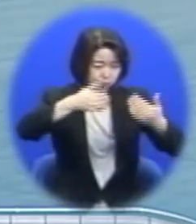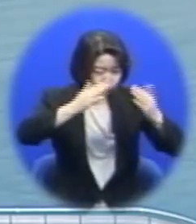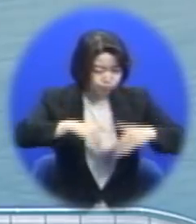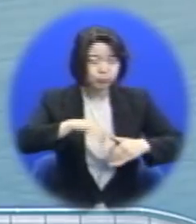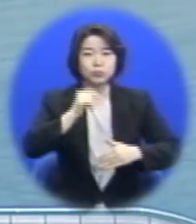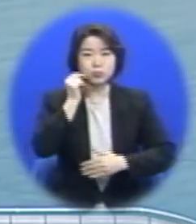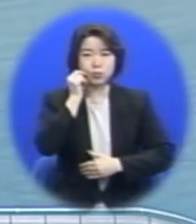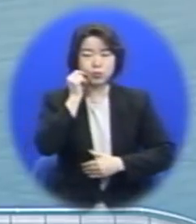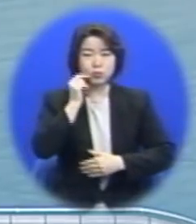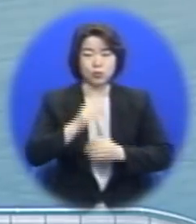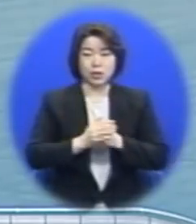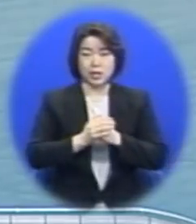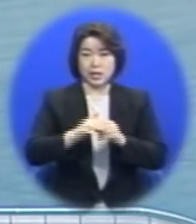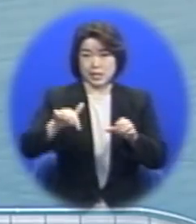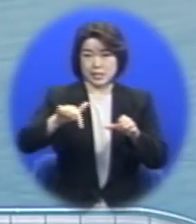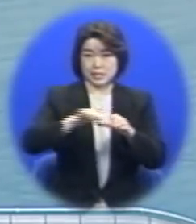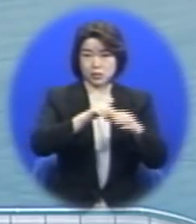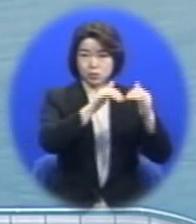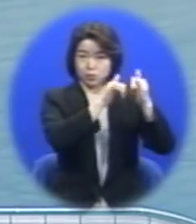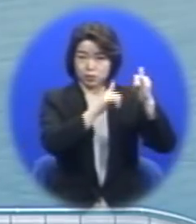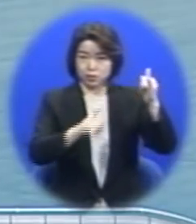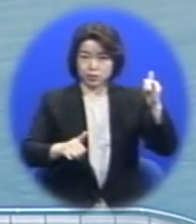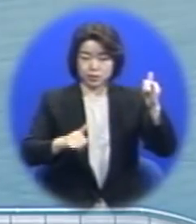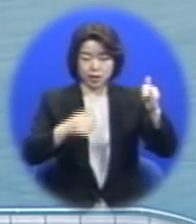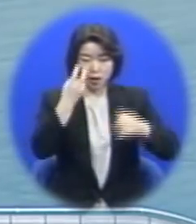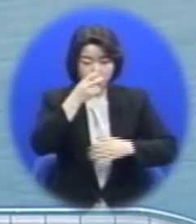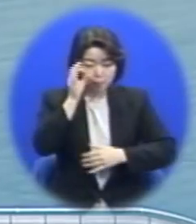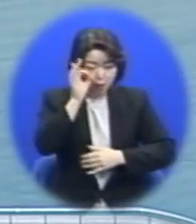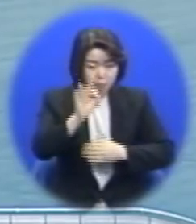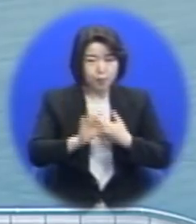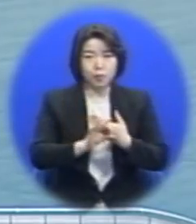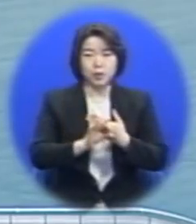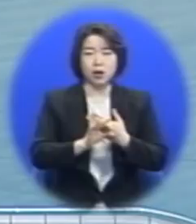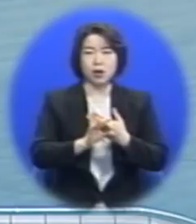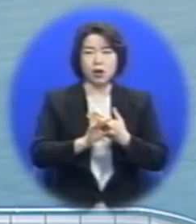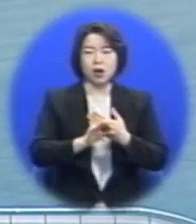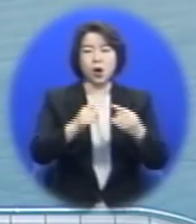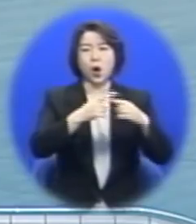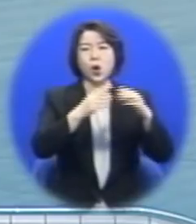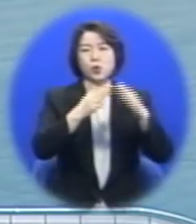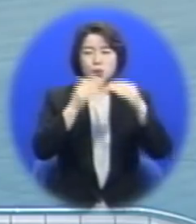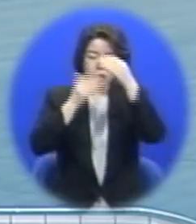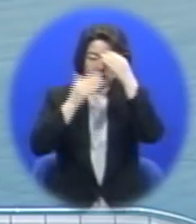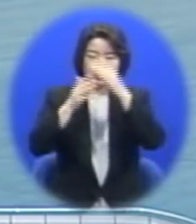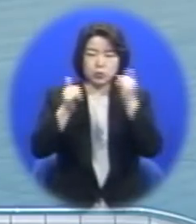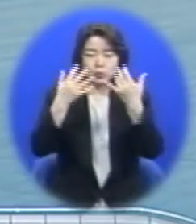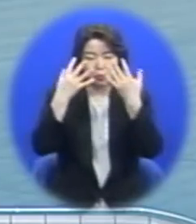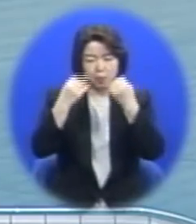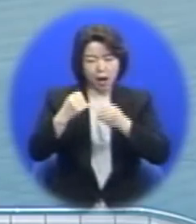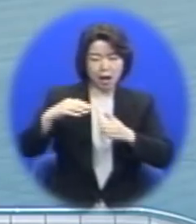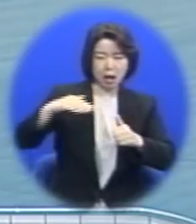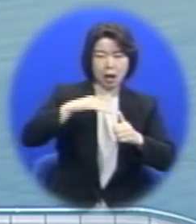기독교 역사를 쭉 살펴보면 교회와 복음은 수없이 공격을 받았고 또